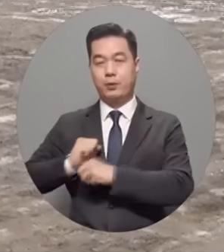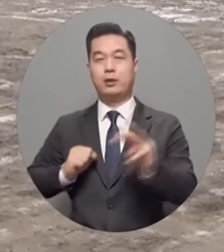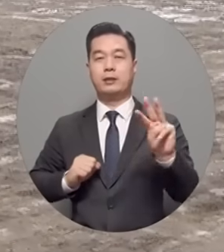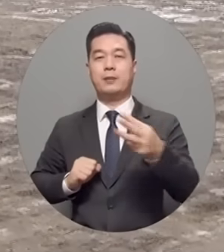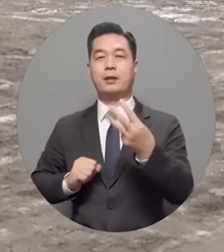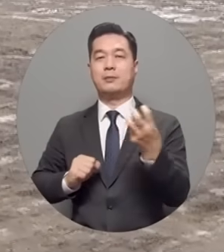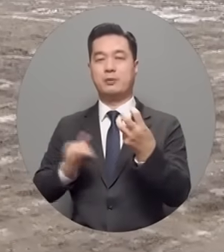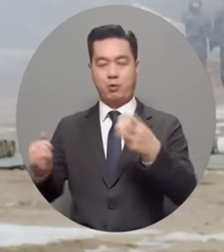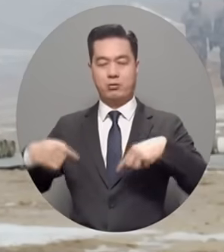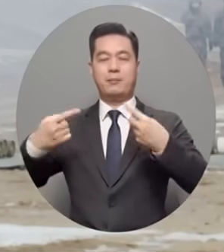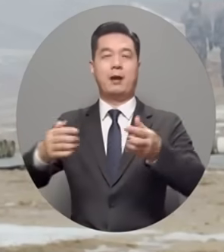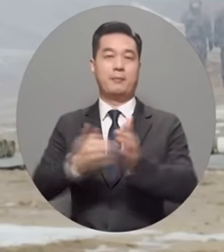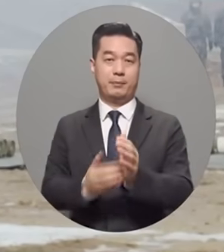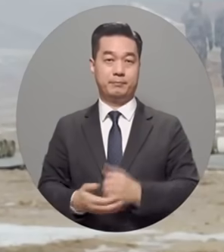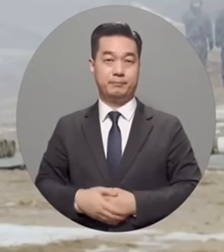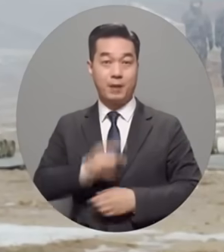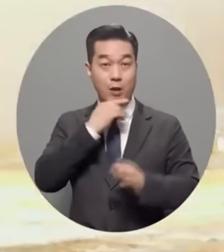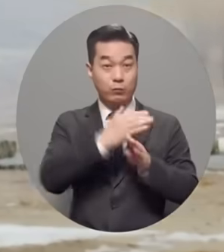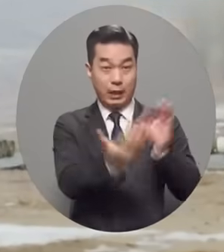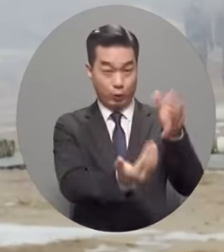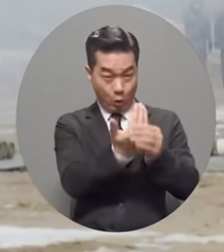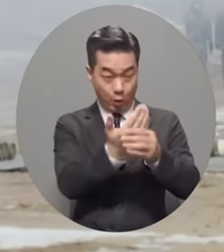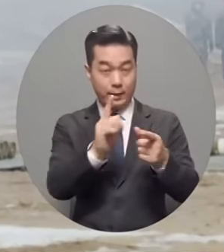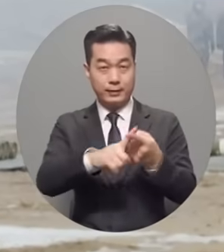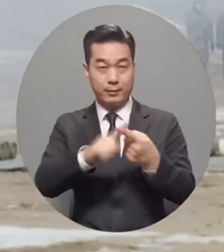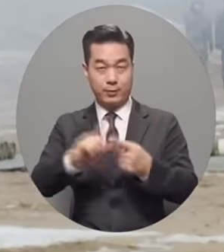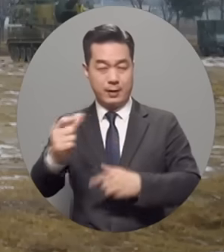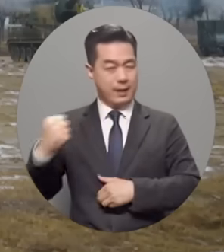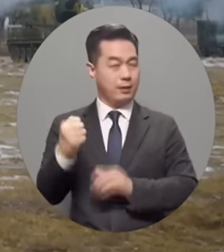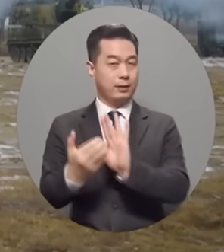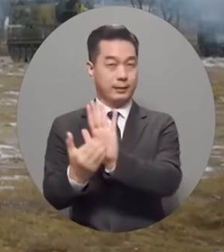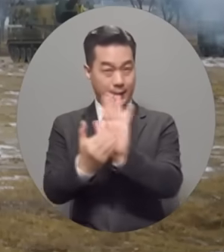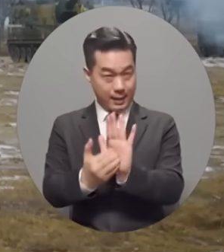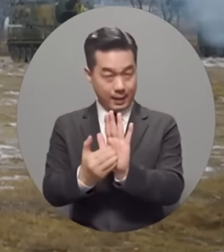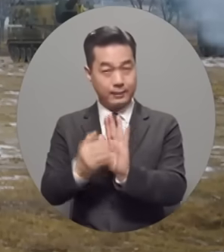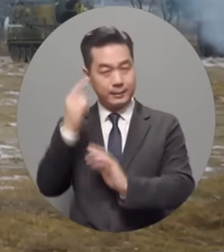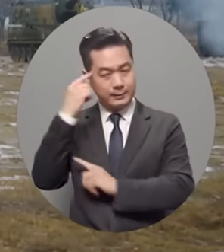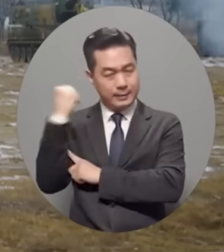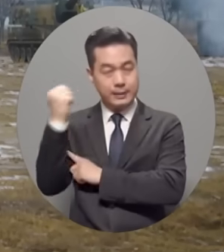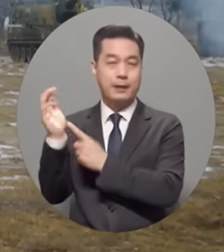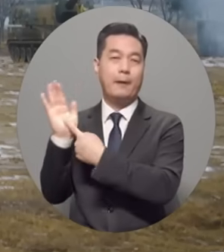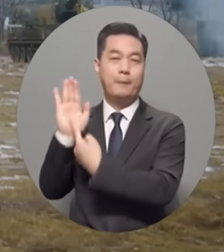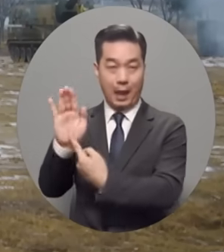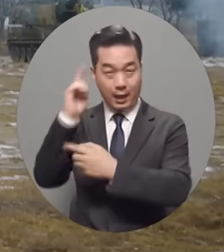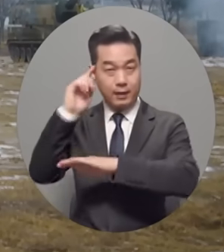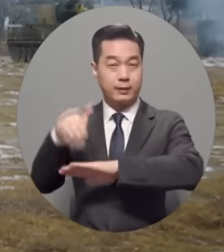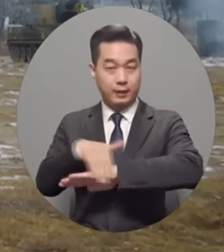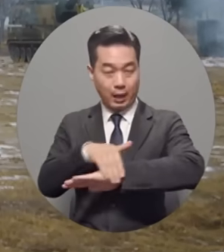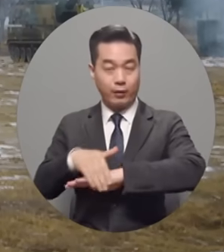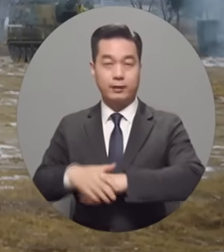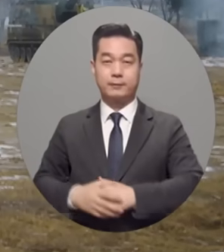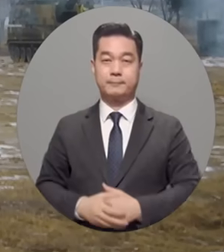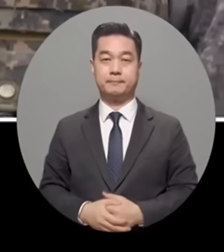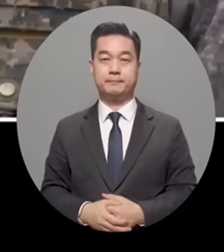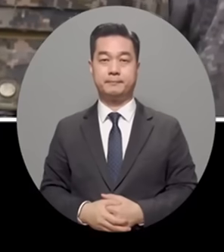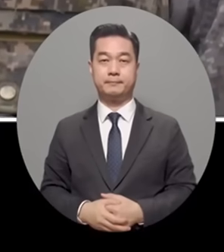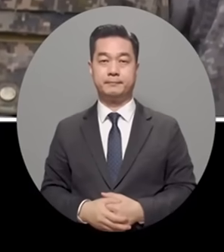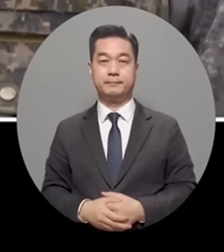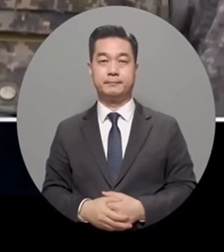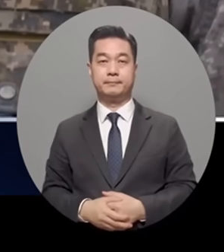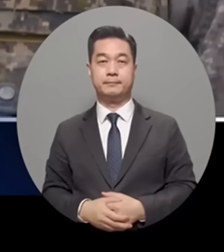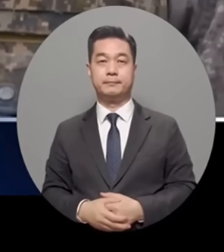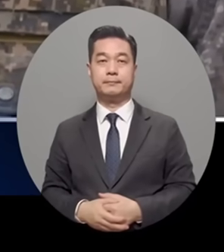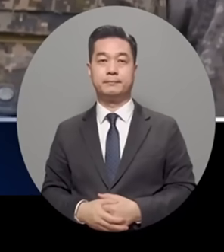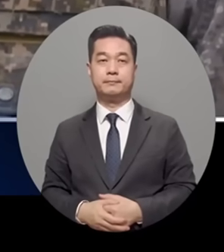치러졌습니다. 북한 도발에 강력히 대응하겠다는 의지를 다지겠다며 계획됐다는 게 육군의 설명입니다.